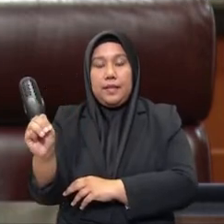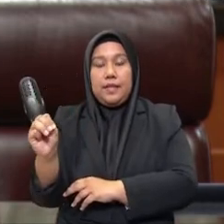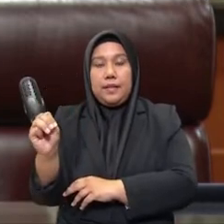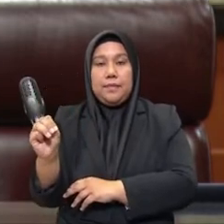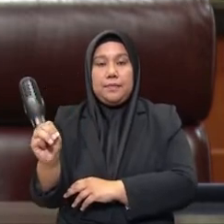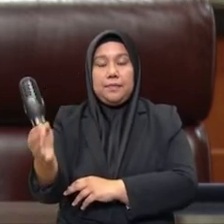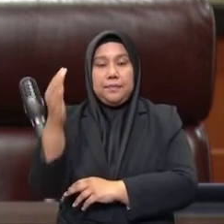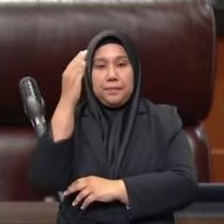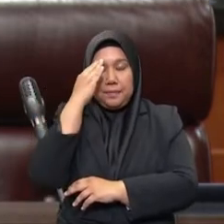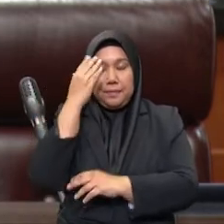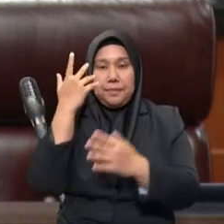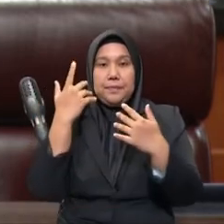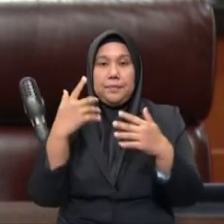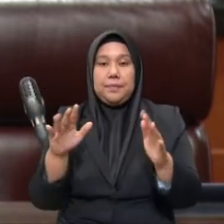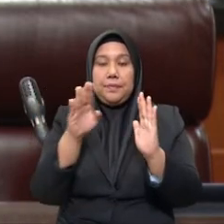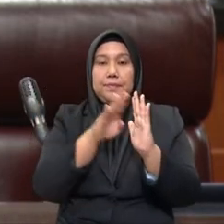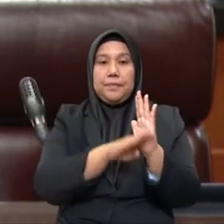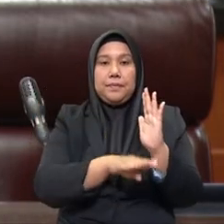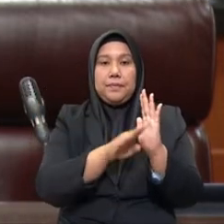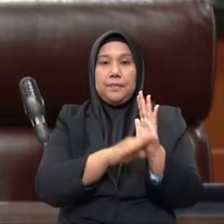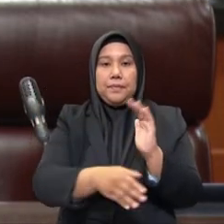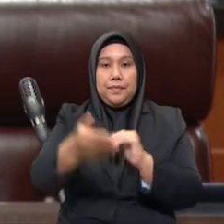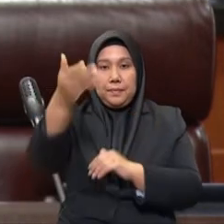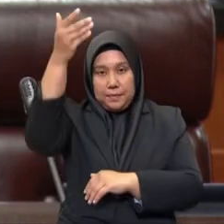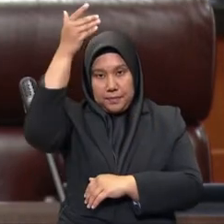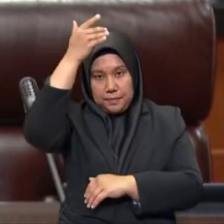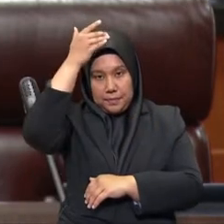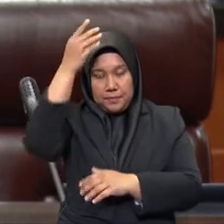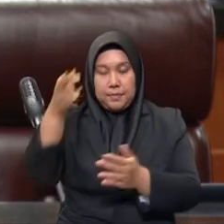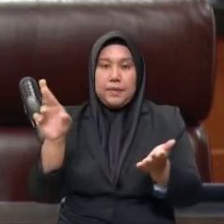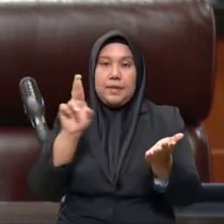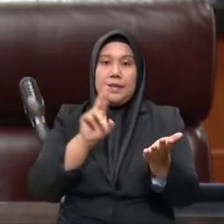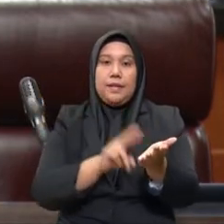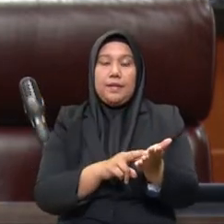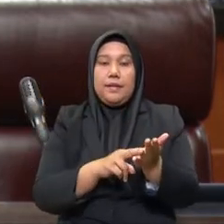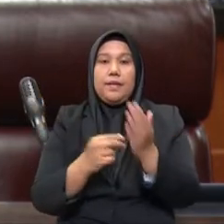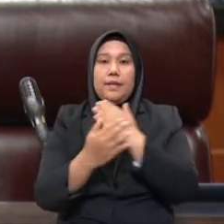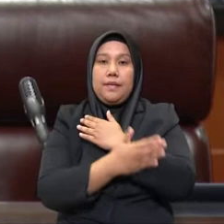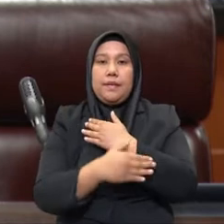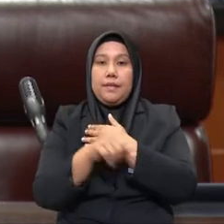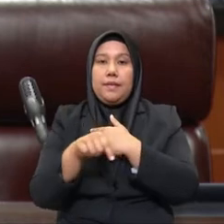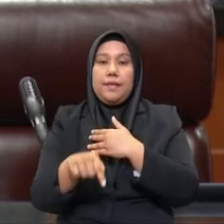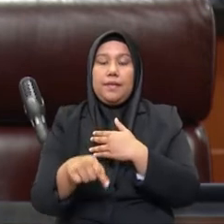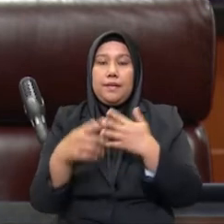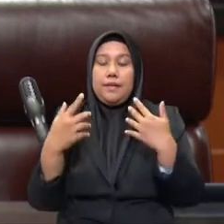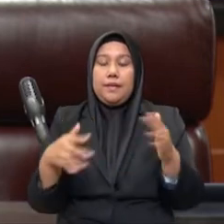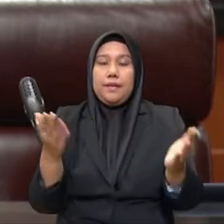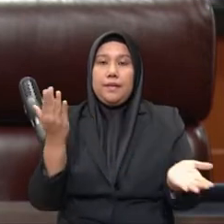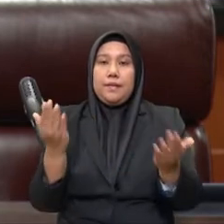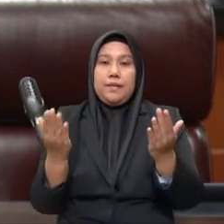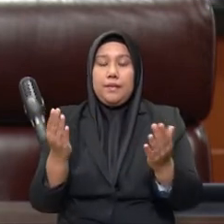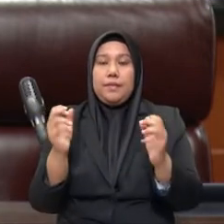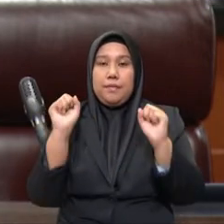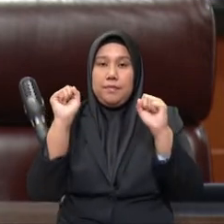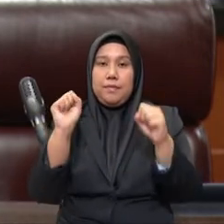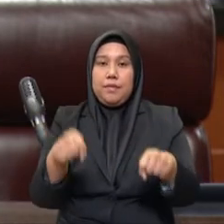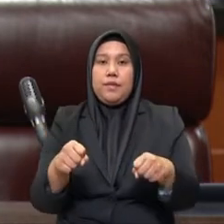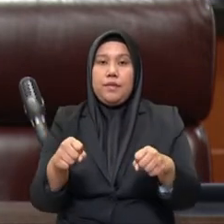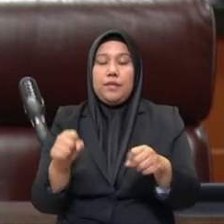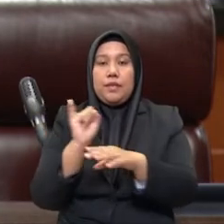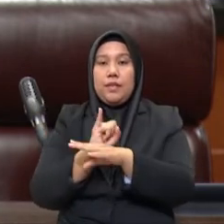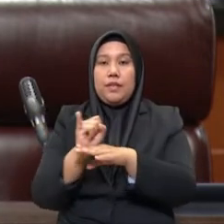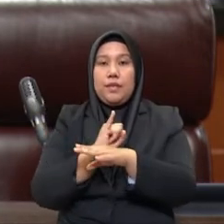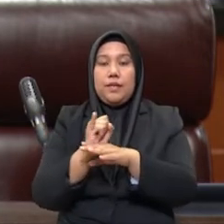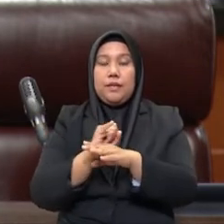maklum mengenai isu kekurangan jururawat berdaftar di negara ini dan telah mempertimbangkan untuk membenarkan lebih banyak